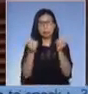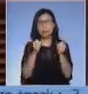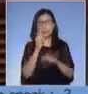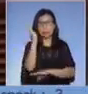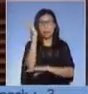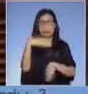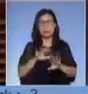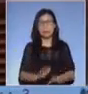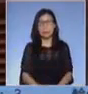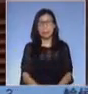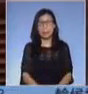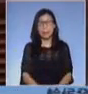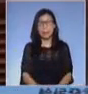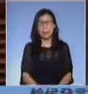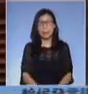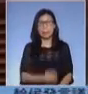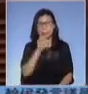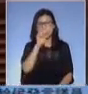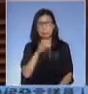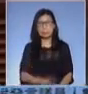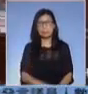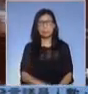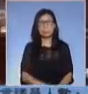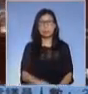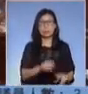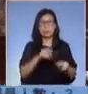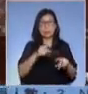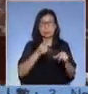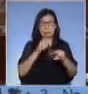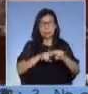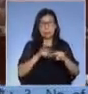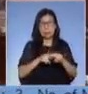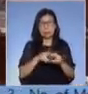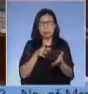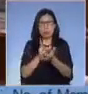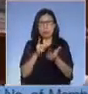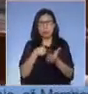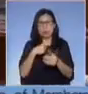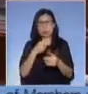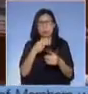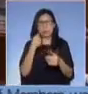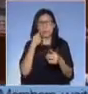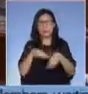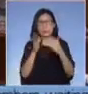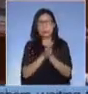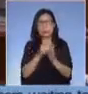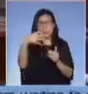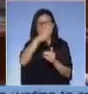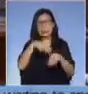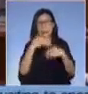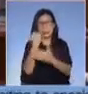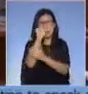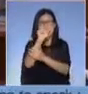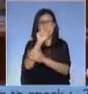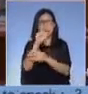表表示，中國專制政權終有一天會結束，反專制成功